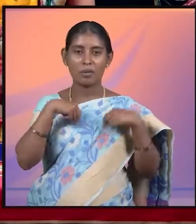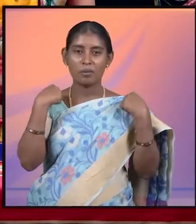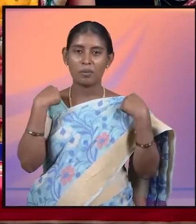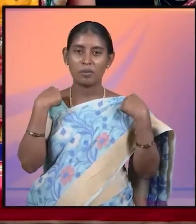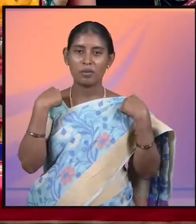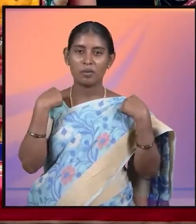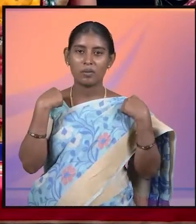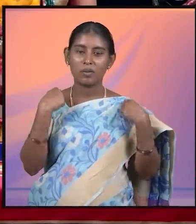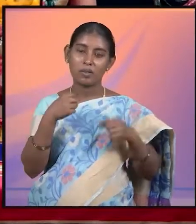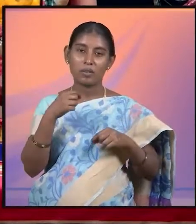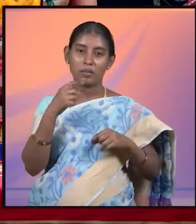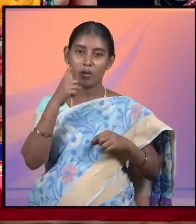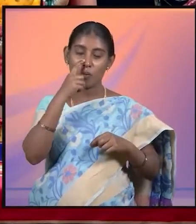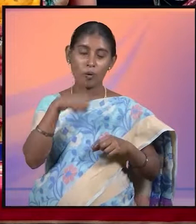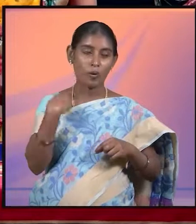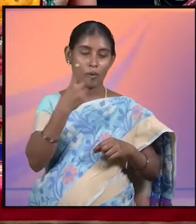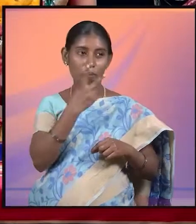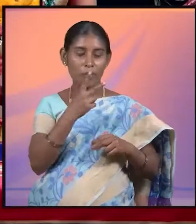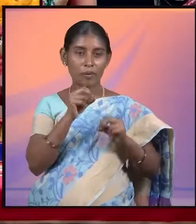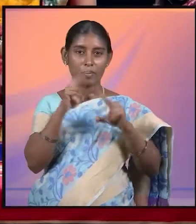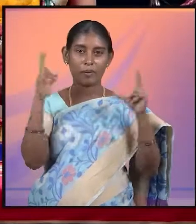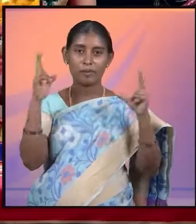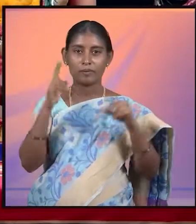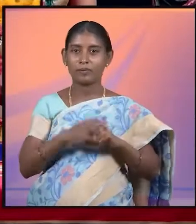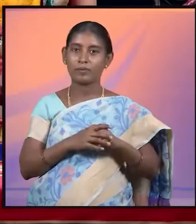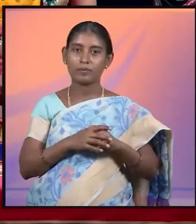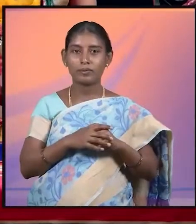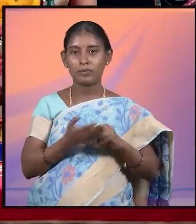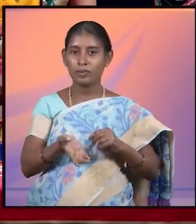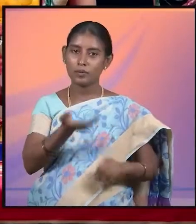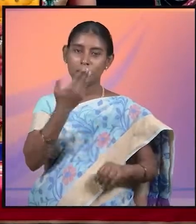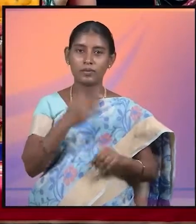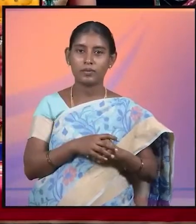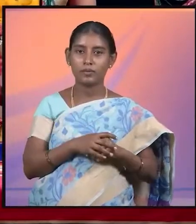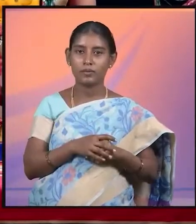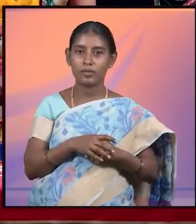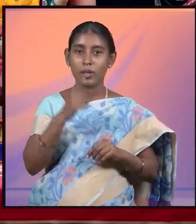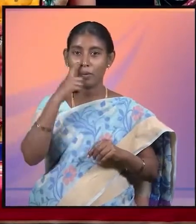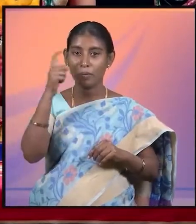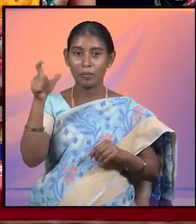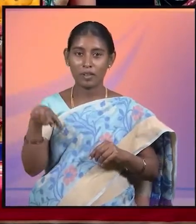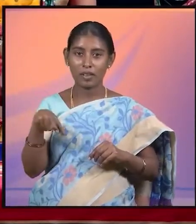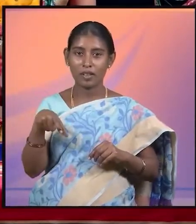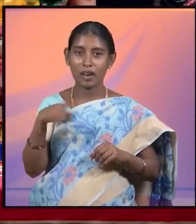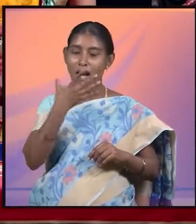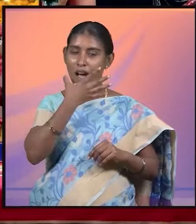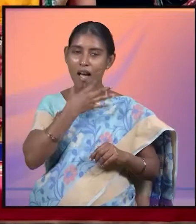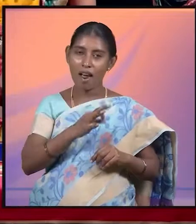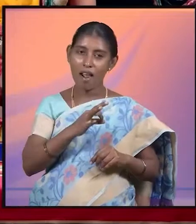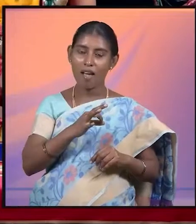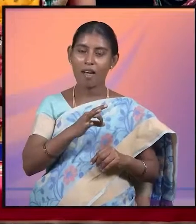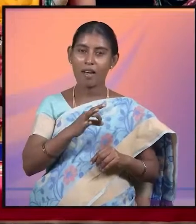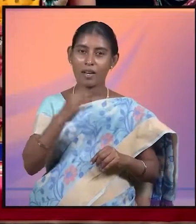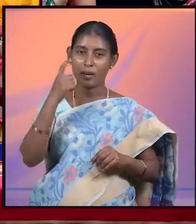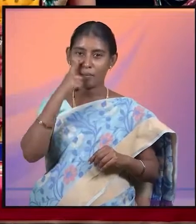சாதாரண பெண்ணல்ல, தெய்வ பிரவீன்னு சொல்லிட்டு போயிடுறார். புனிதவதி அழகான